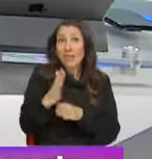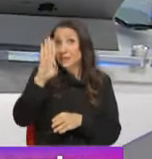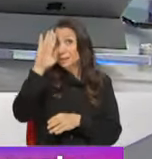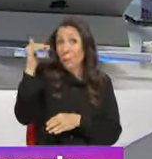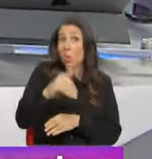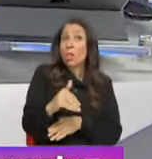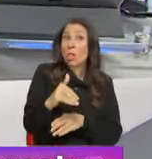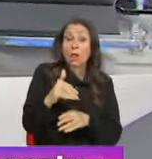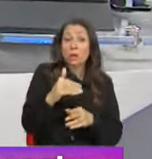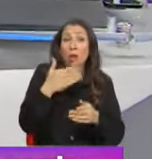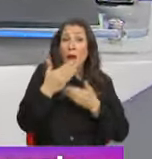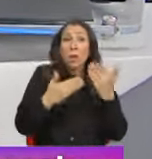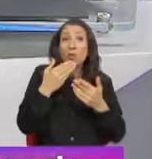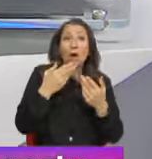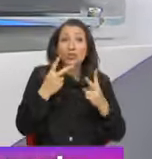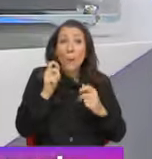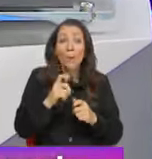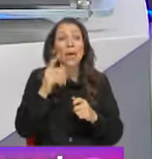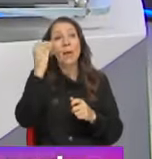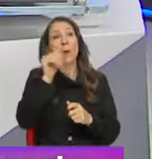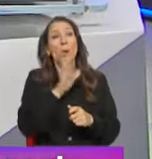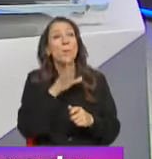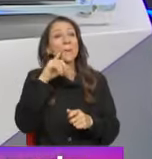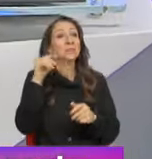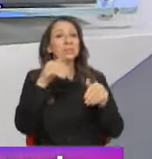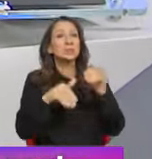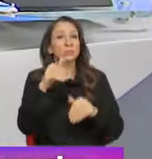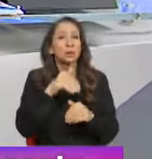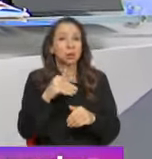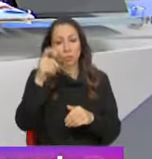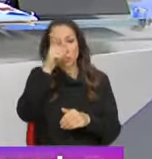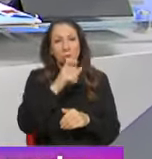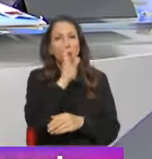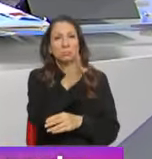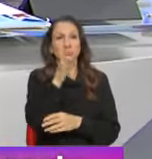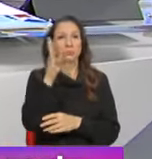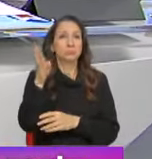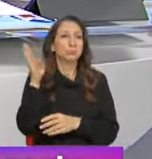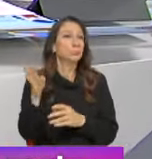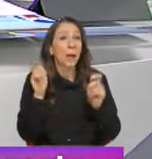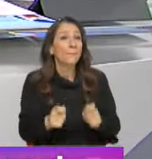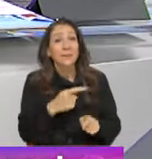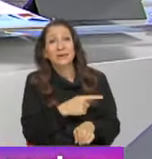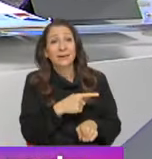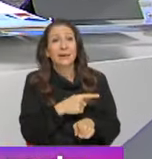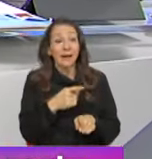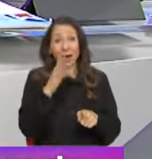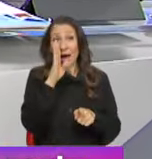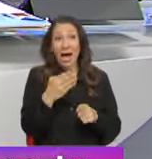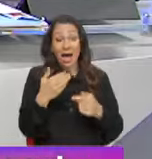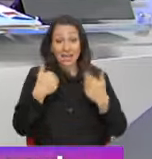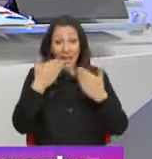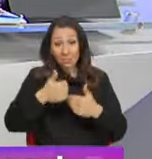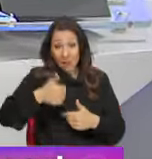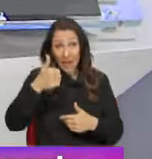İstanbul'dan Diye sorduğumuzda Ekrem İmamoğlu da Mayıs seçimlerinde işte Türkiye'de bir kampanya yürüttü şimdi adalet bakanıyla